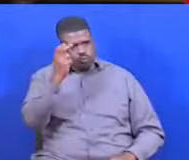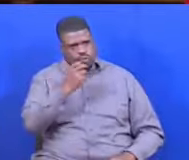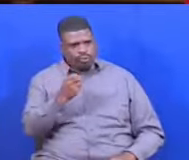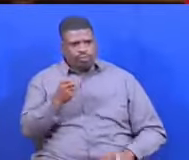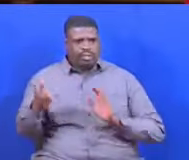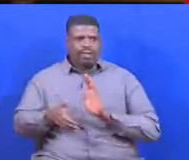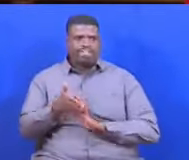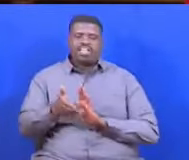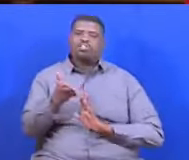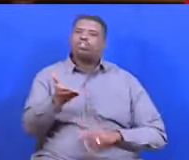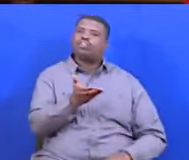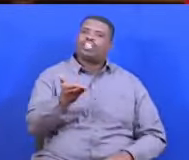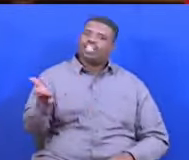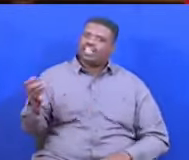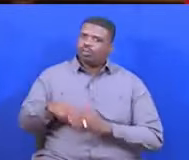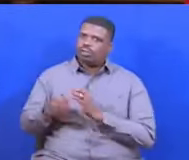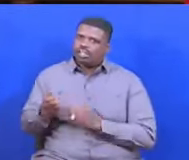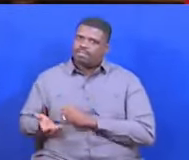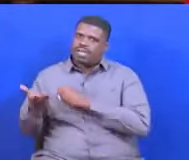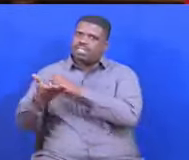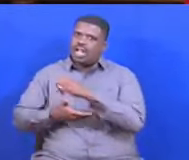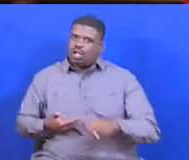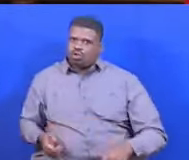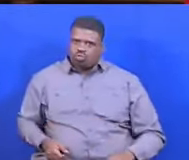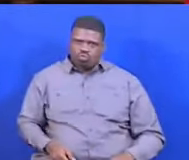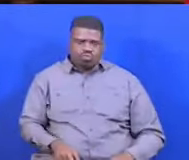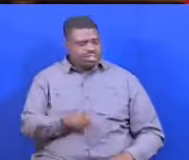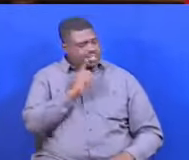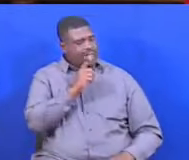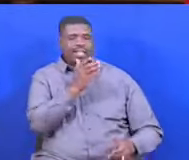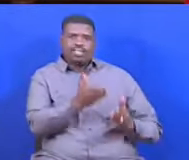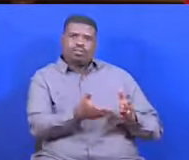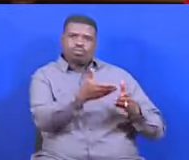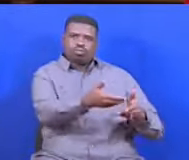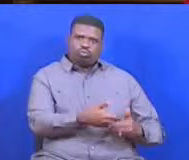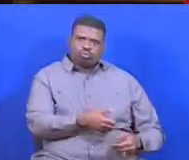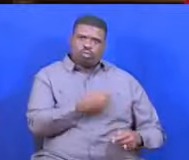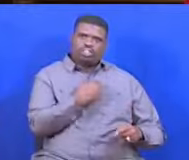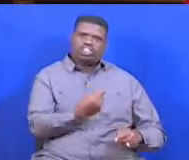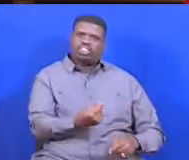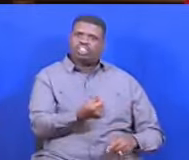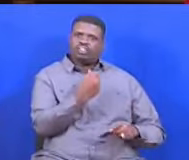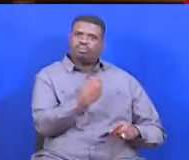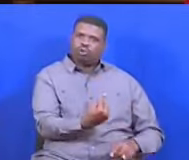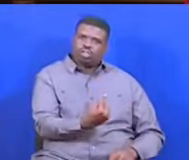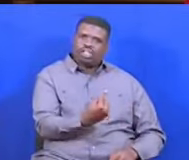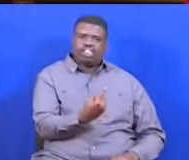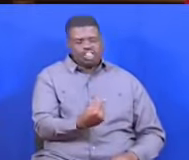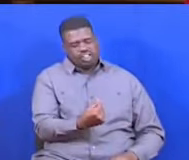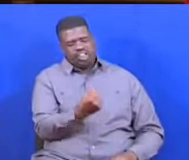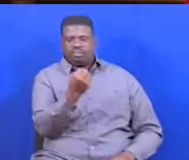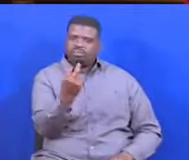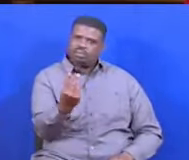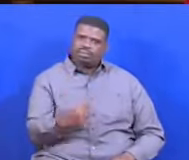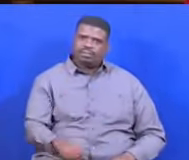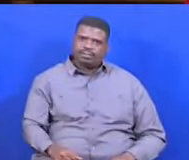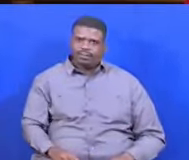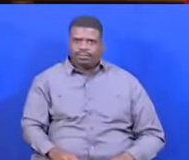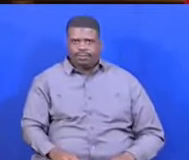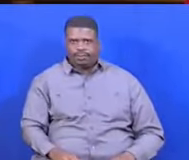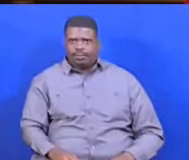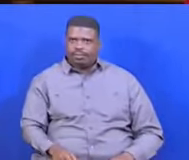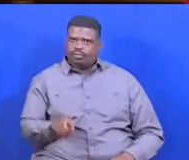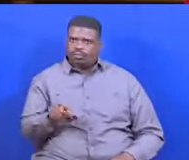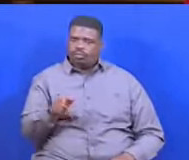vyanzo vingine. Hata kwenye mazao, ukisema kwenye kila kilo tuchukue shilingi 1 au shilingi 2. Kwa sababu yeye mkulima